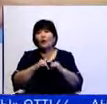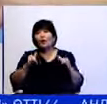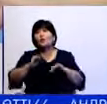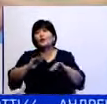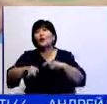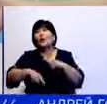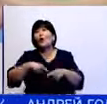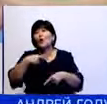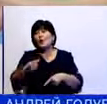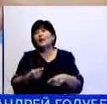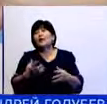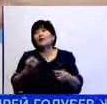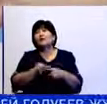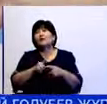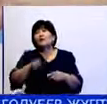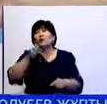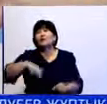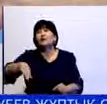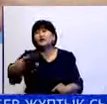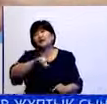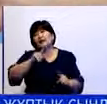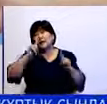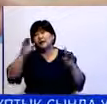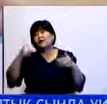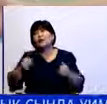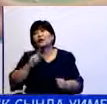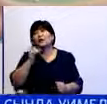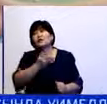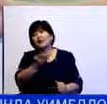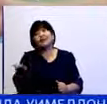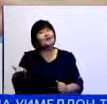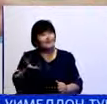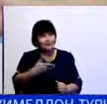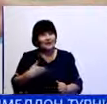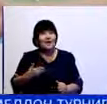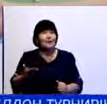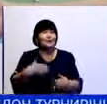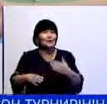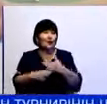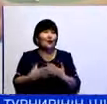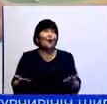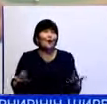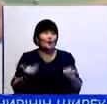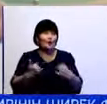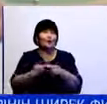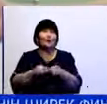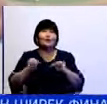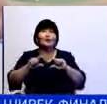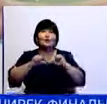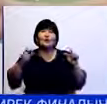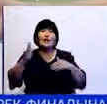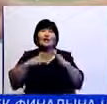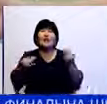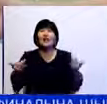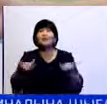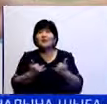ұрпақ. Ендіше сол елдігін танытатын бүгінгі жастар бізбіз. Бізге қолдау көрсетіп, осындай спорт кешін салып беріп